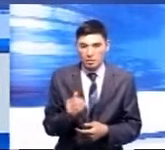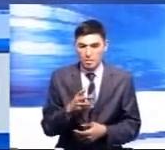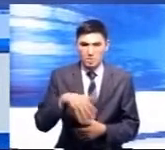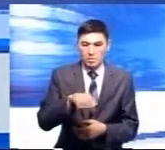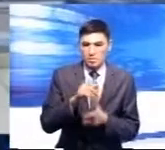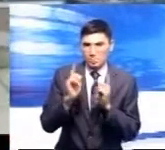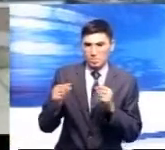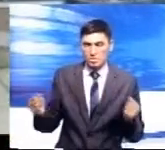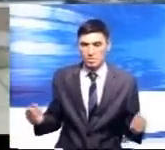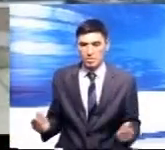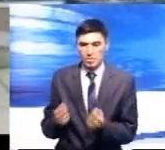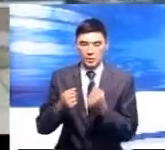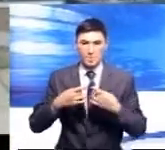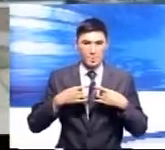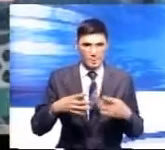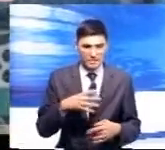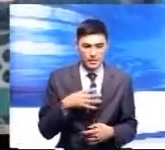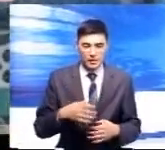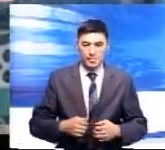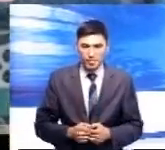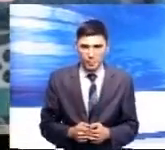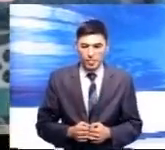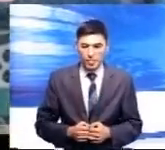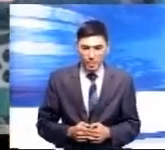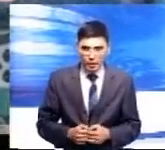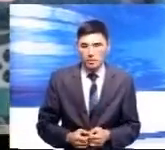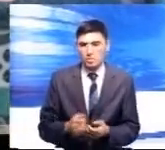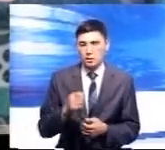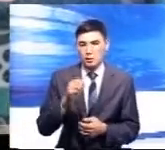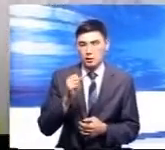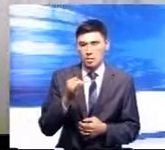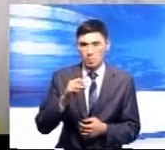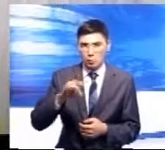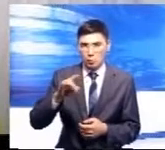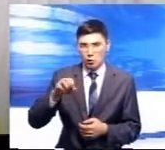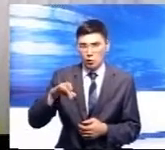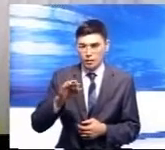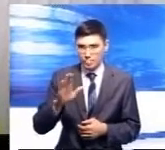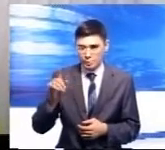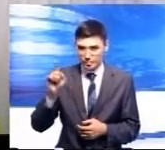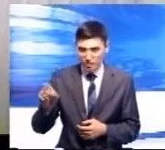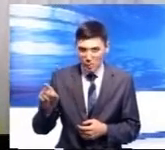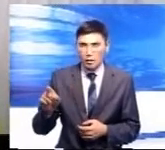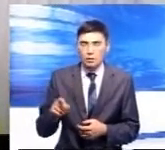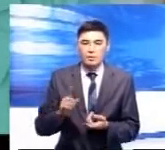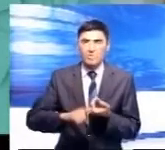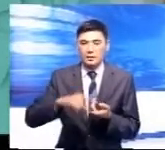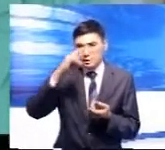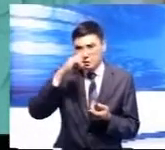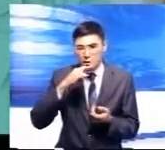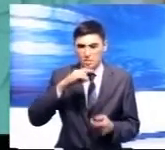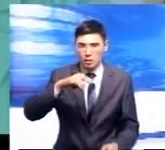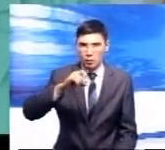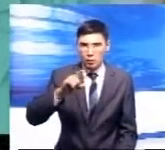предпринимателей. Талант Нурлыбека Баймуратова занимает особое место в казахской поэзии. В свое время большое влияние на